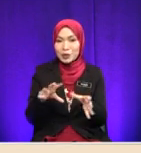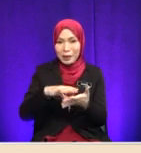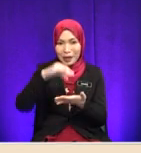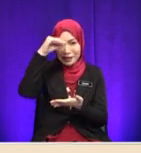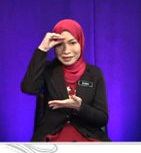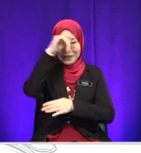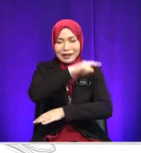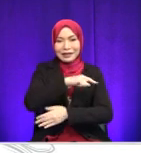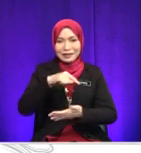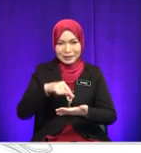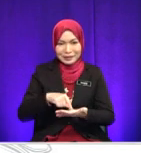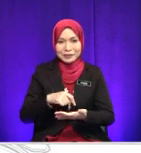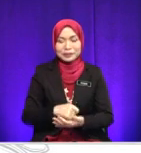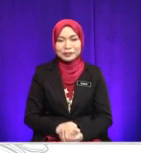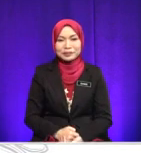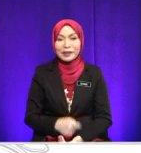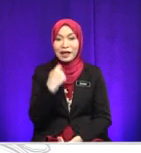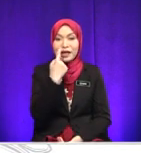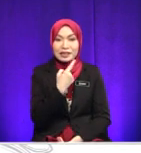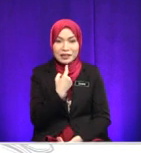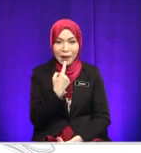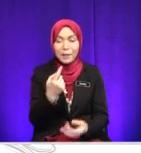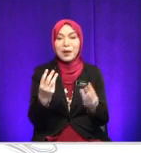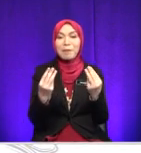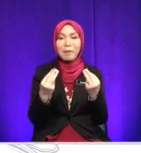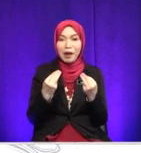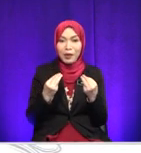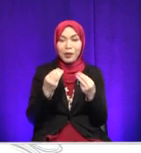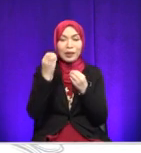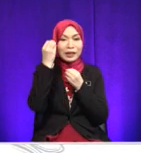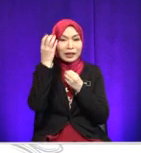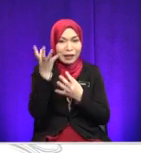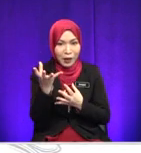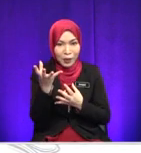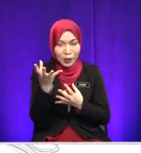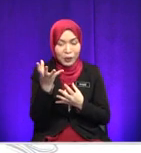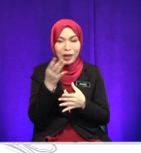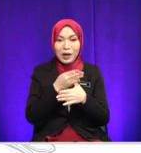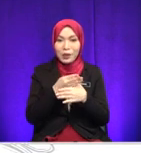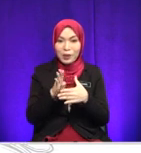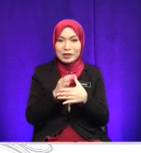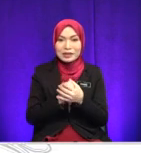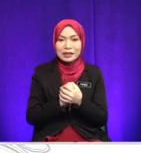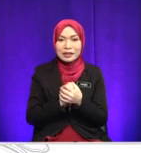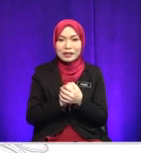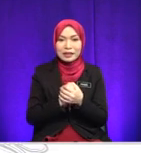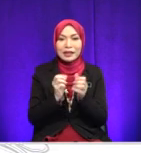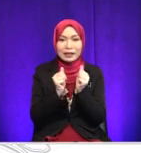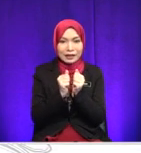di SMK Seri Mulia, siapa nak kongsi apabila membaca buku teks itu, apakah yang nak dikongsi perkara